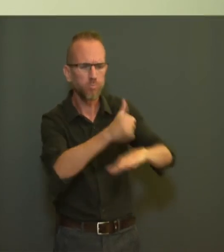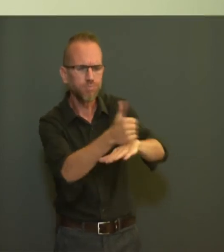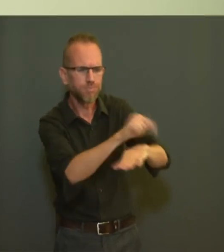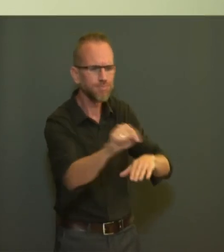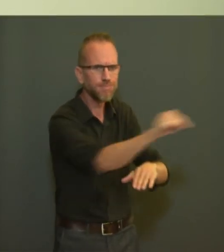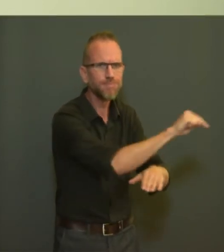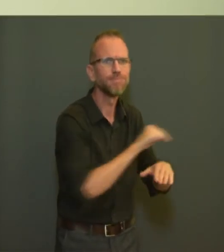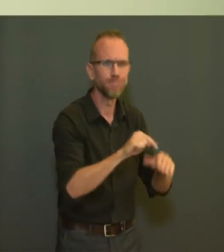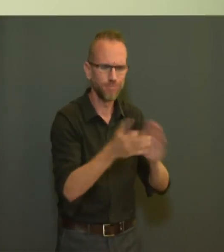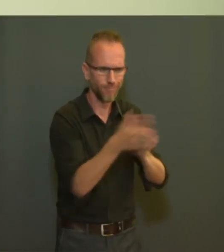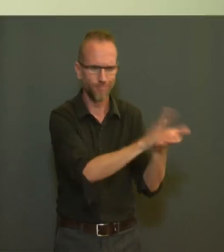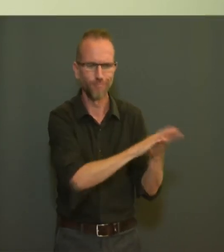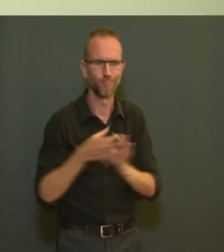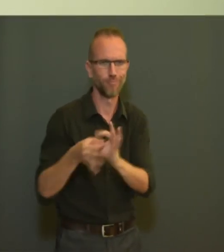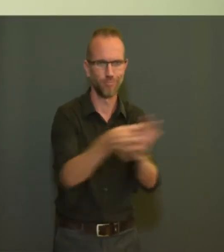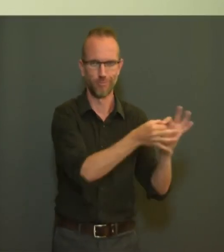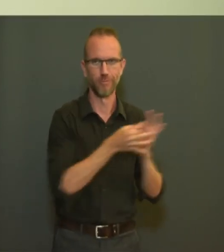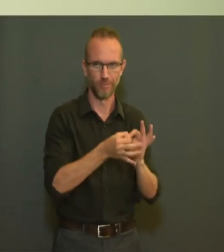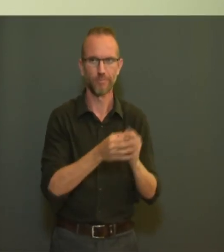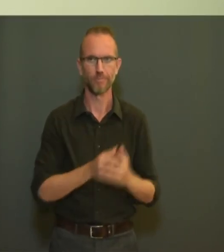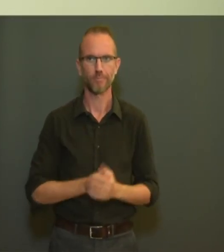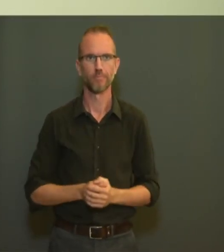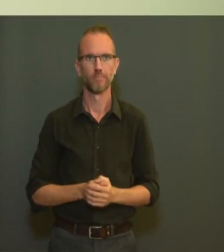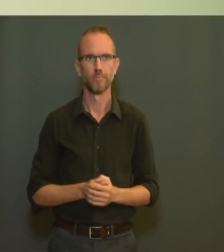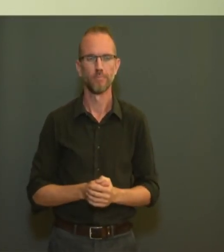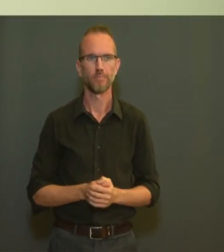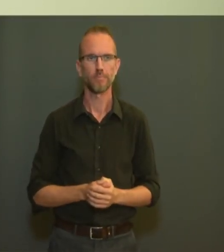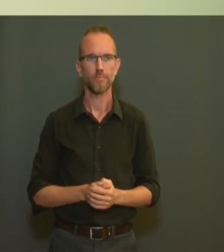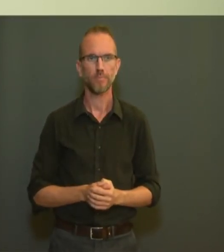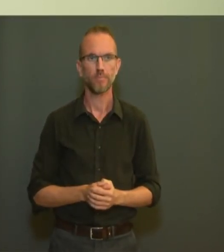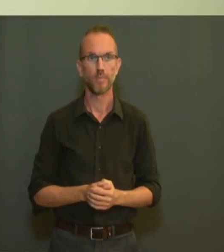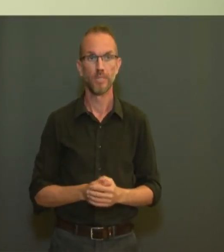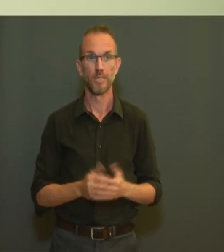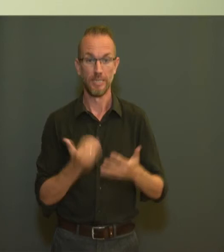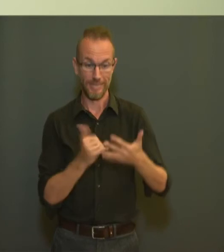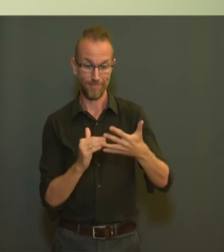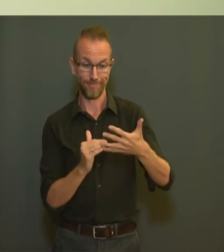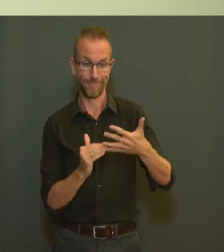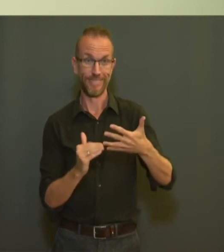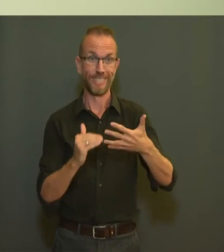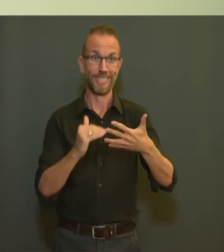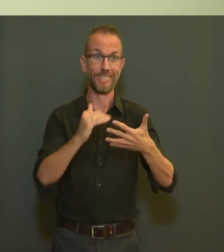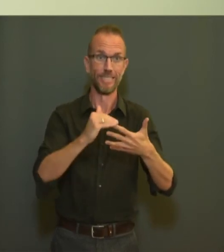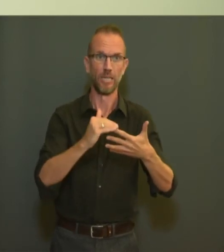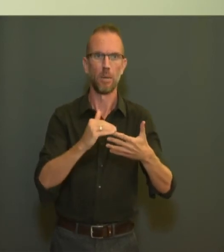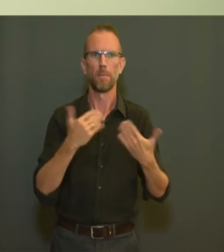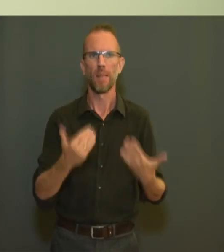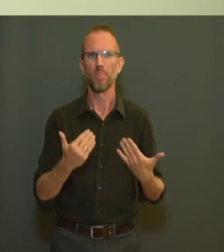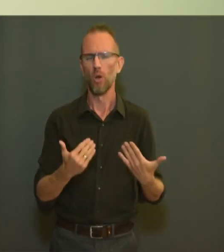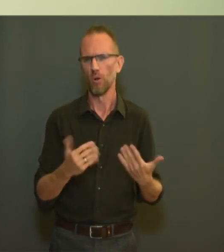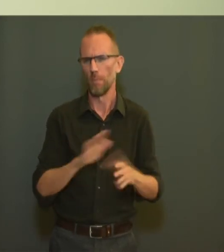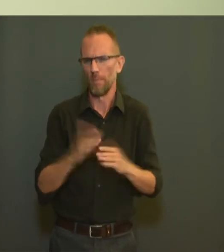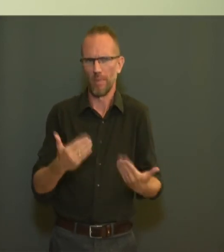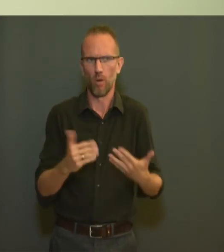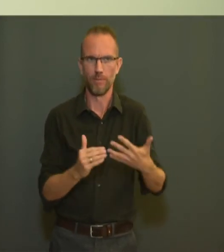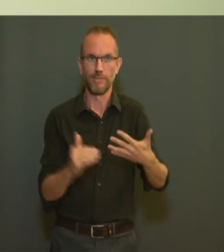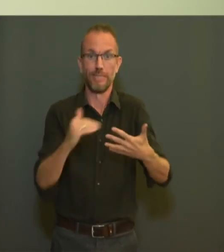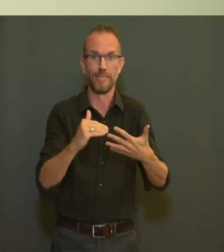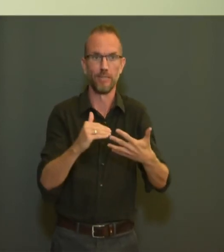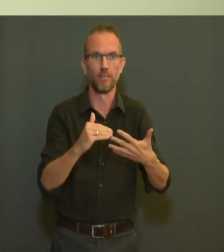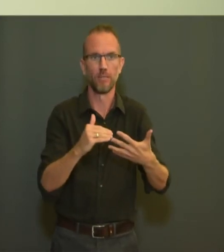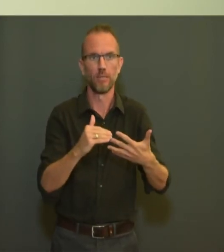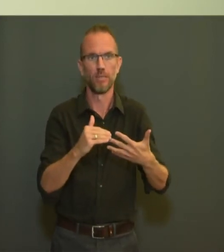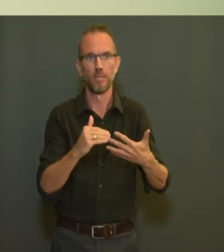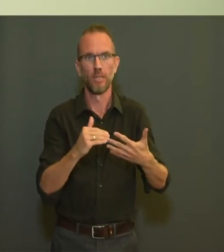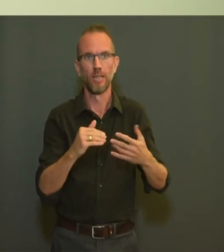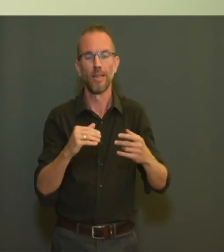Si on atteint un niveau plus élevé, auquel nous sommes d'ailleurs, un niveau plus élevé d'alarme, comme le niveau 3